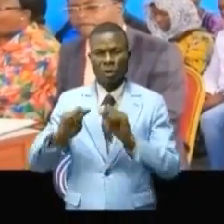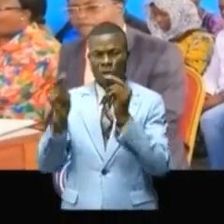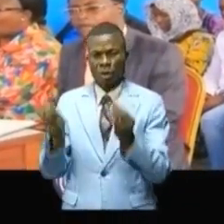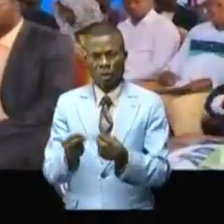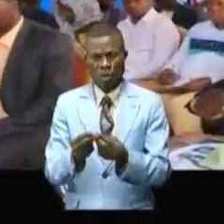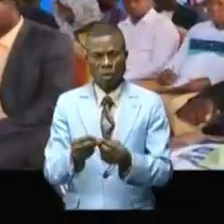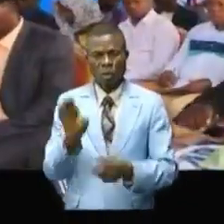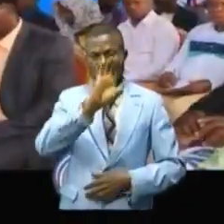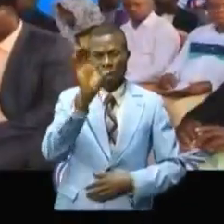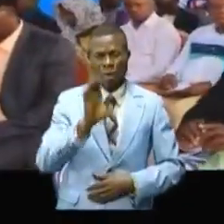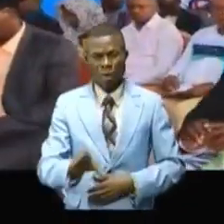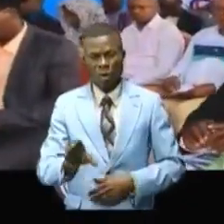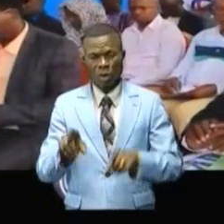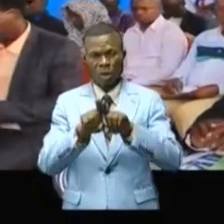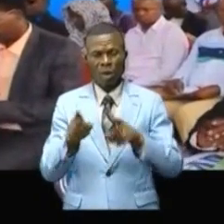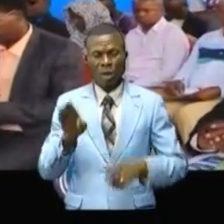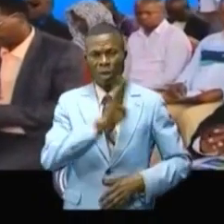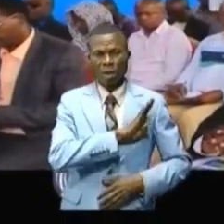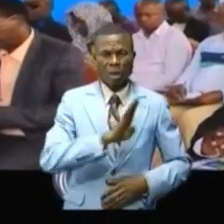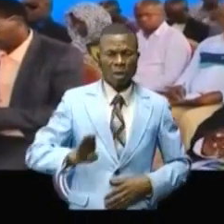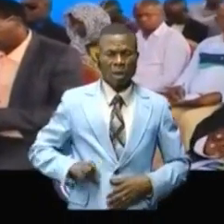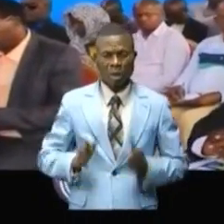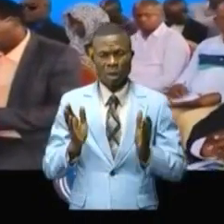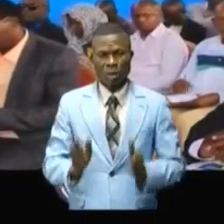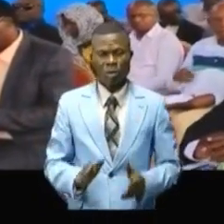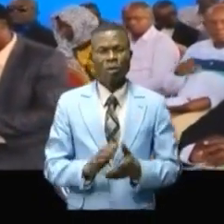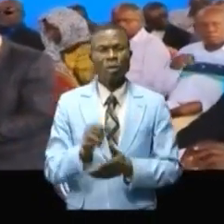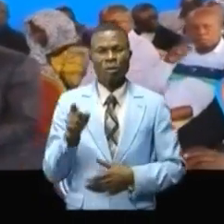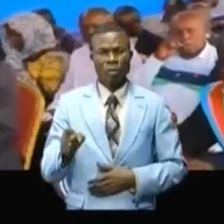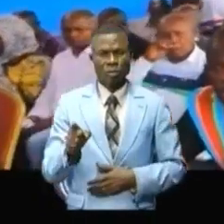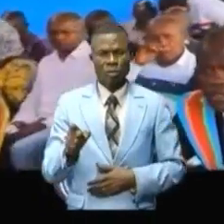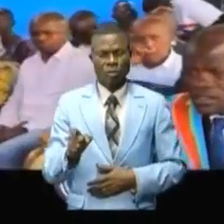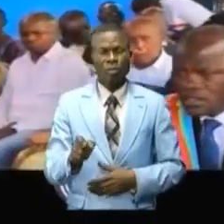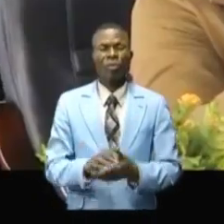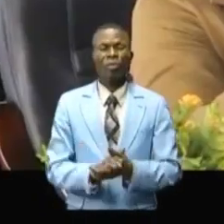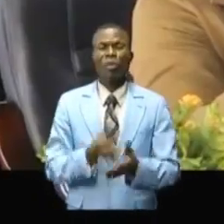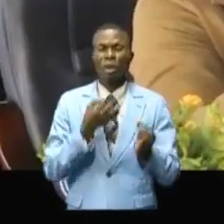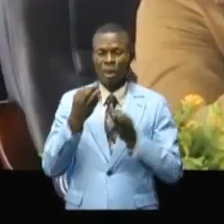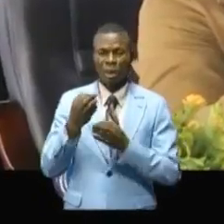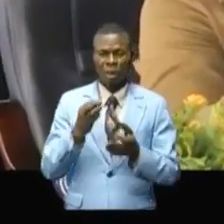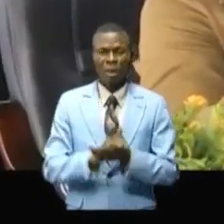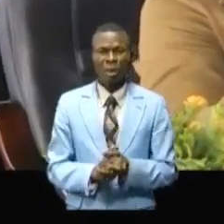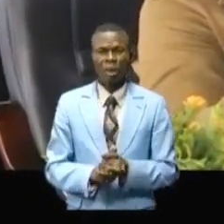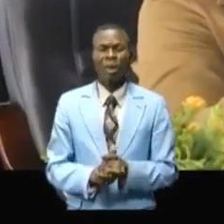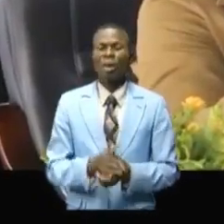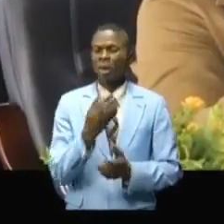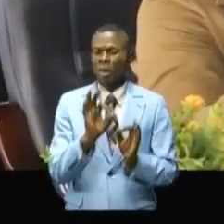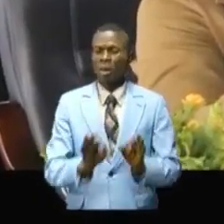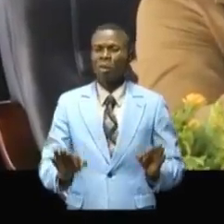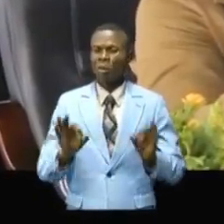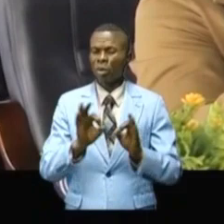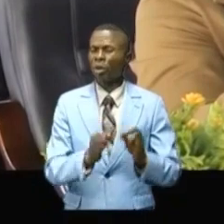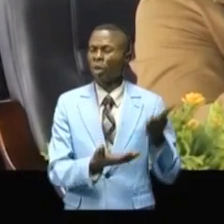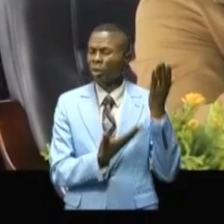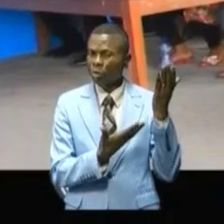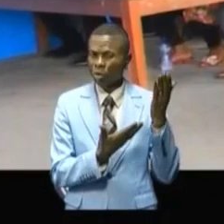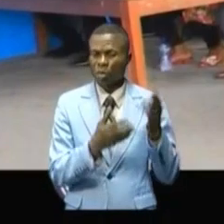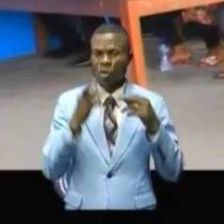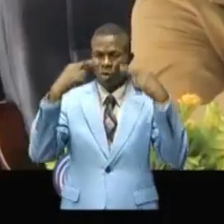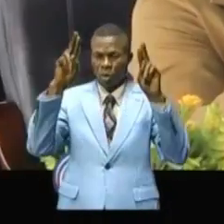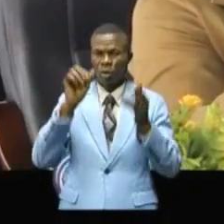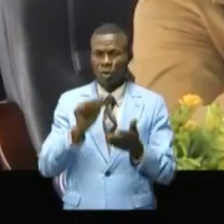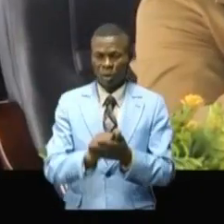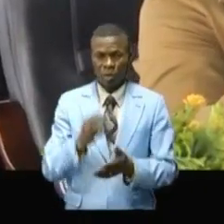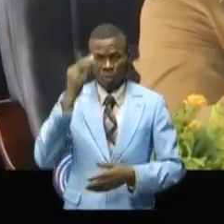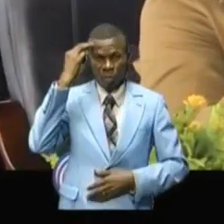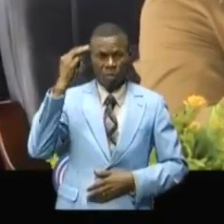aux communes et le bourgmestre, Gratien Tsakala a relevé qu'elle demeure un aspect important pour la réussite. Le